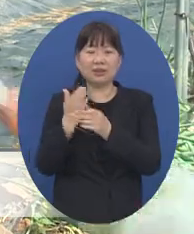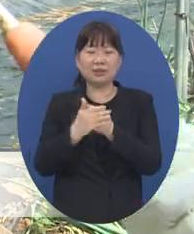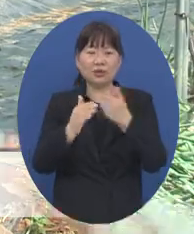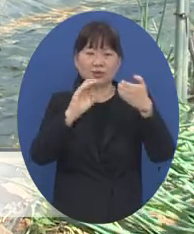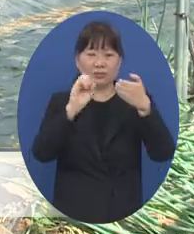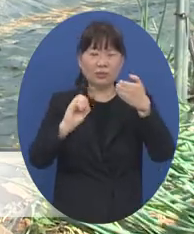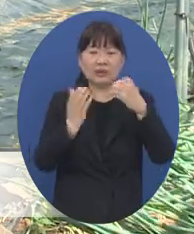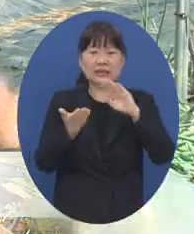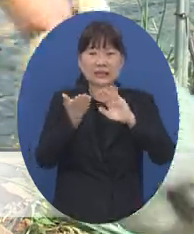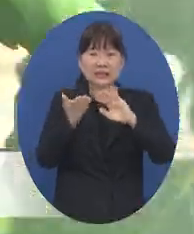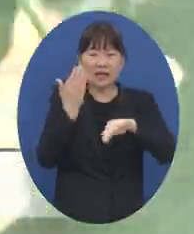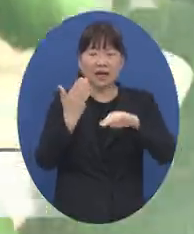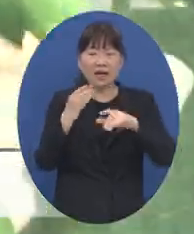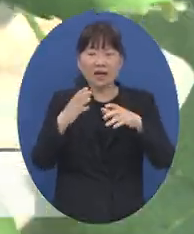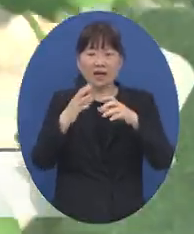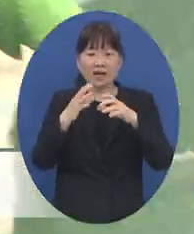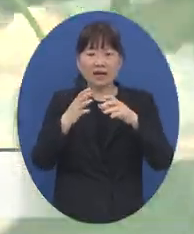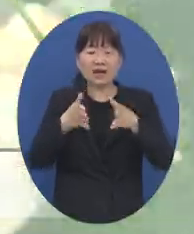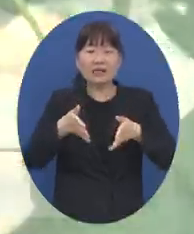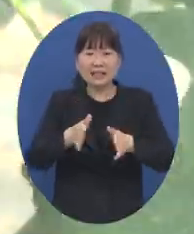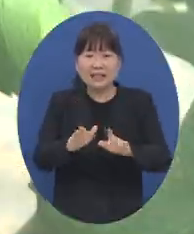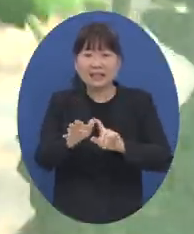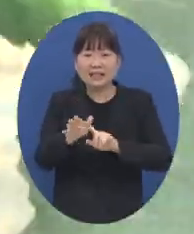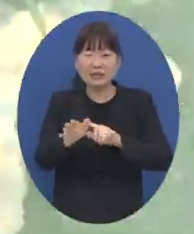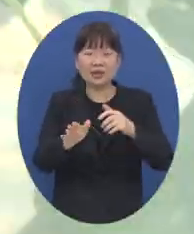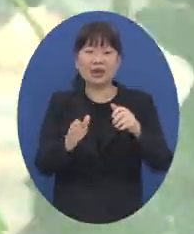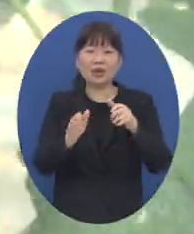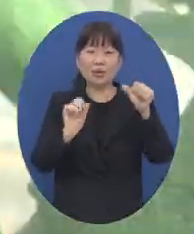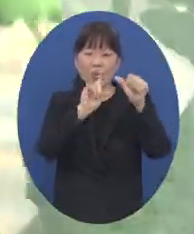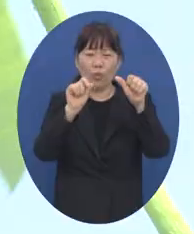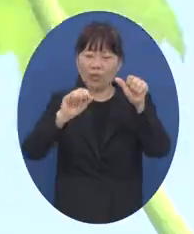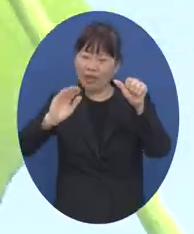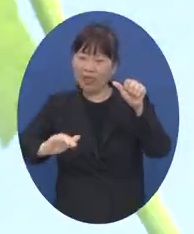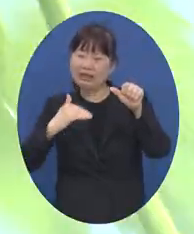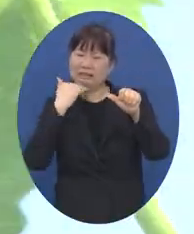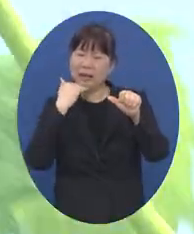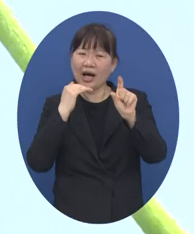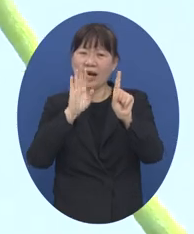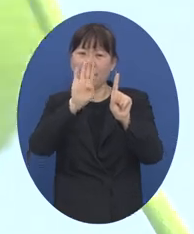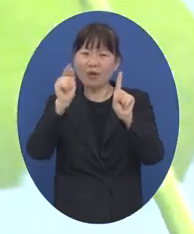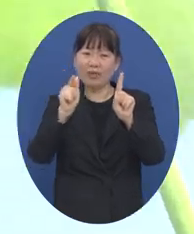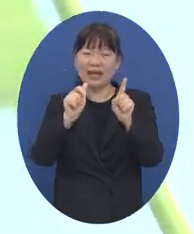부화하는 5월 하순까지 기다렸다가 한 번에 방제해야 그